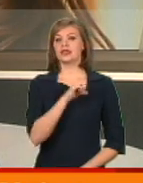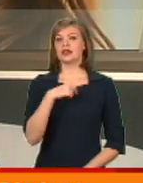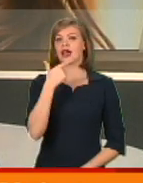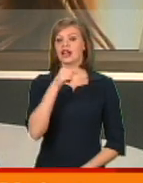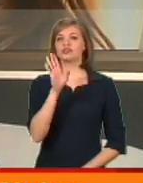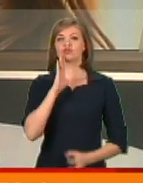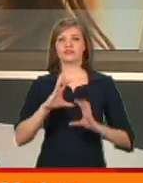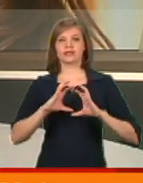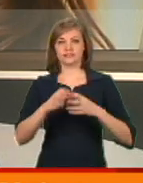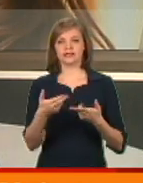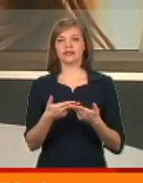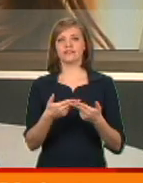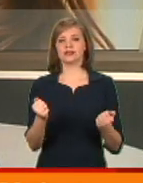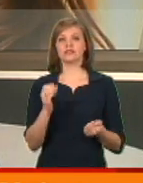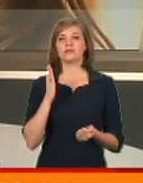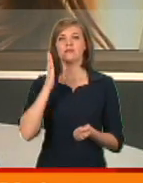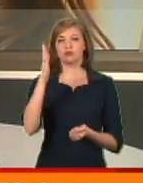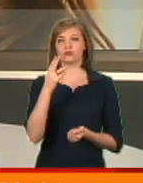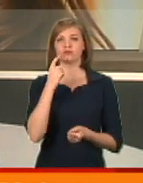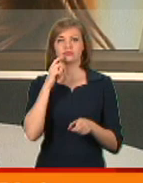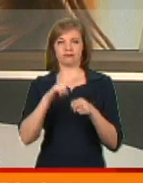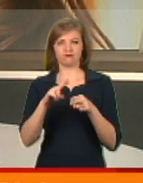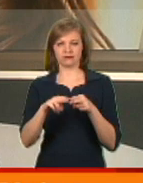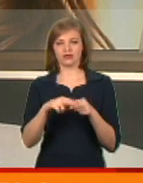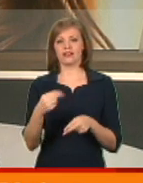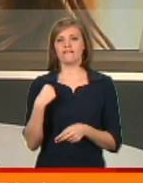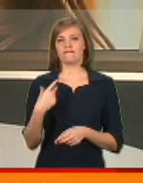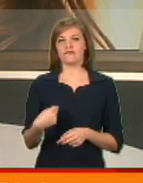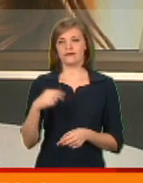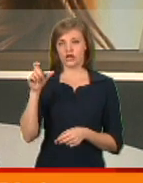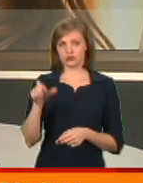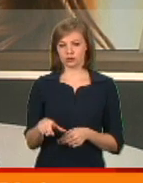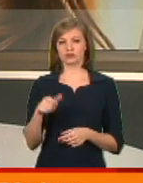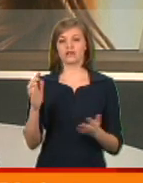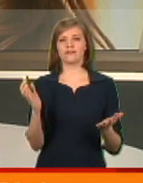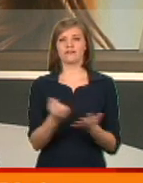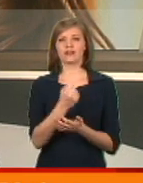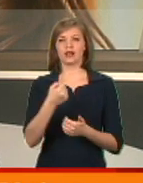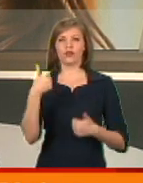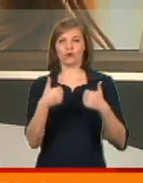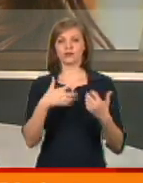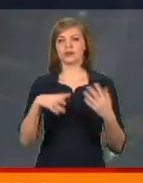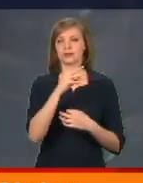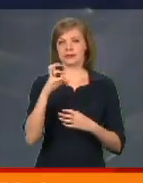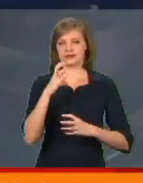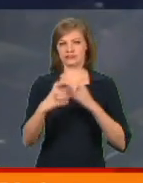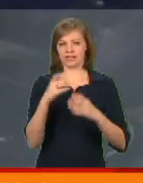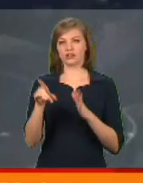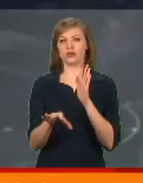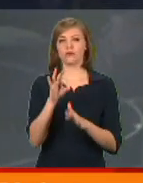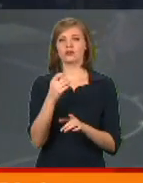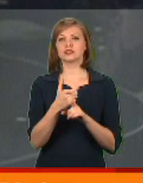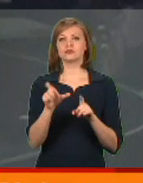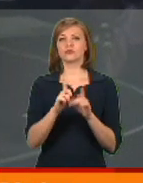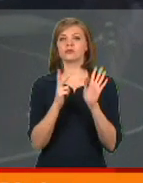Найгарнішою дівчиною в світі визнали майбутню дантистку. Французька Ірис Міттенер виграла конкурс «Міс Всесвіт». Її обрали